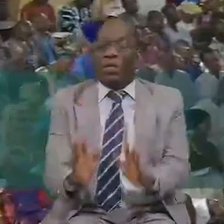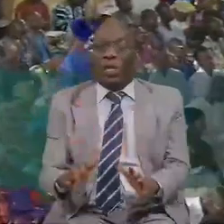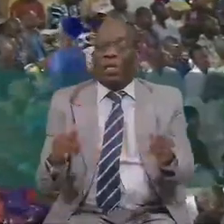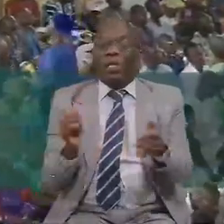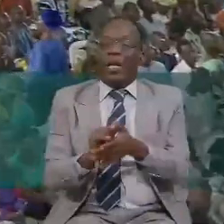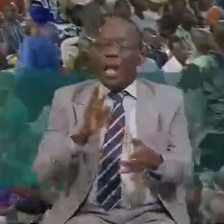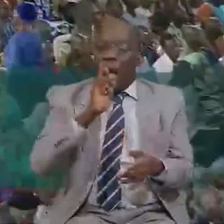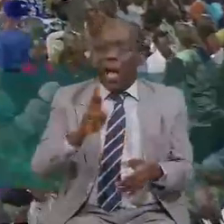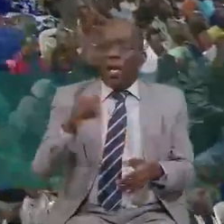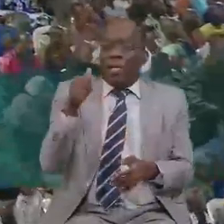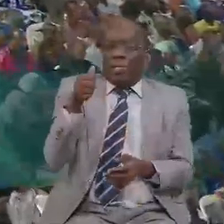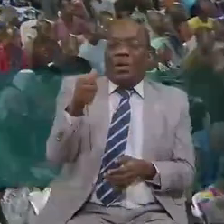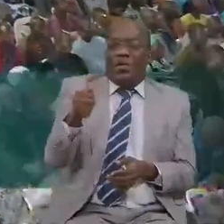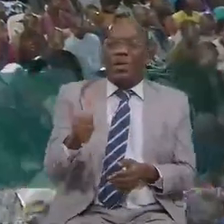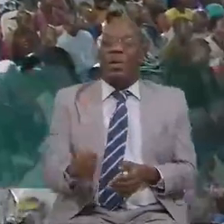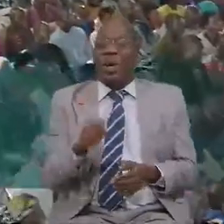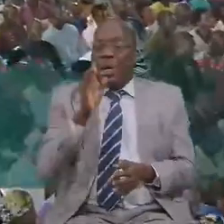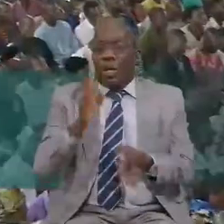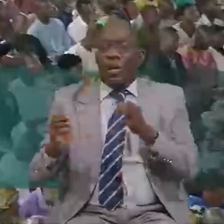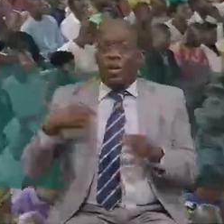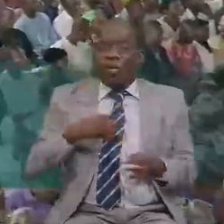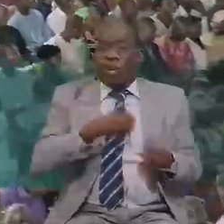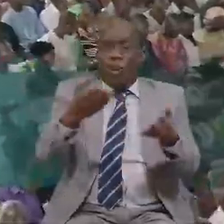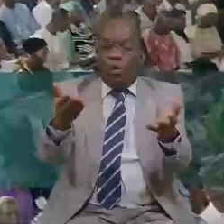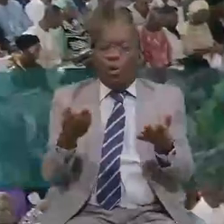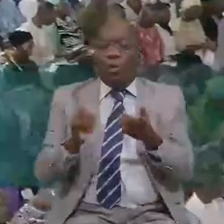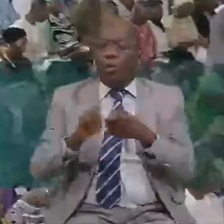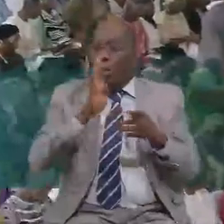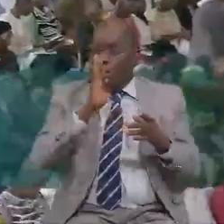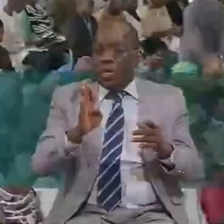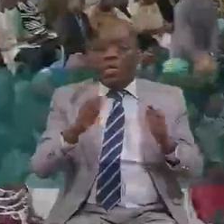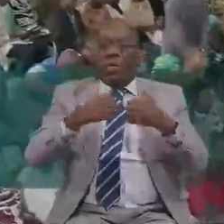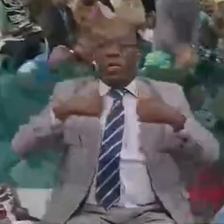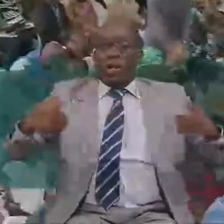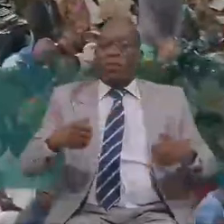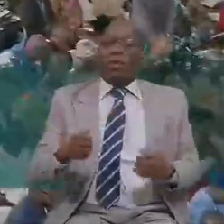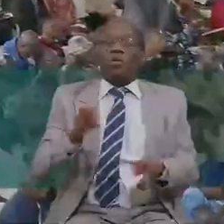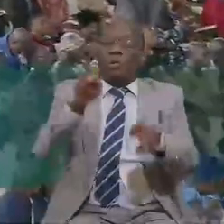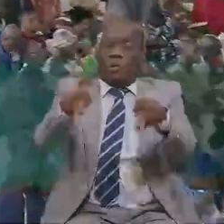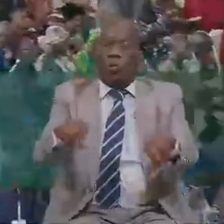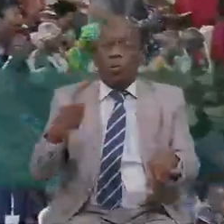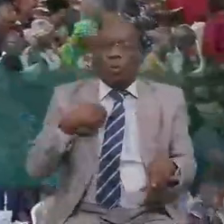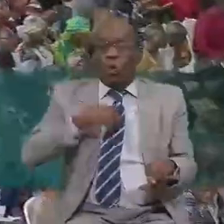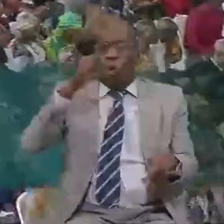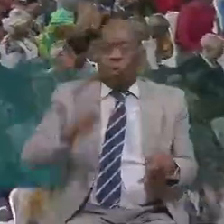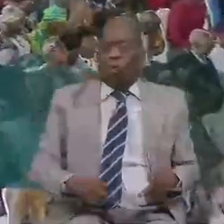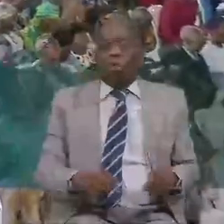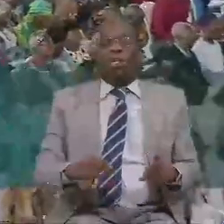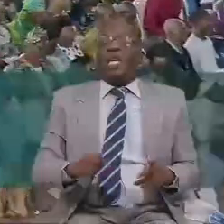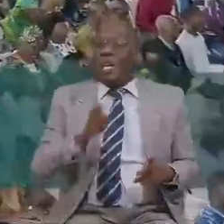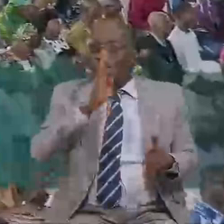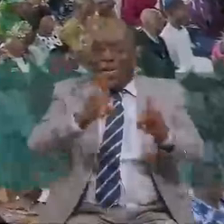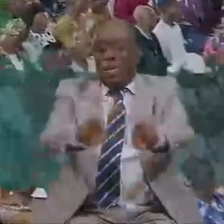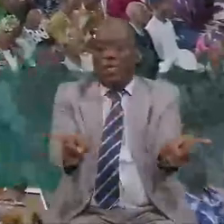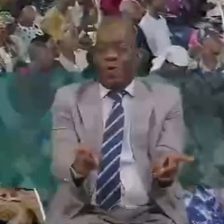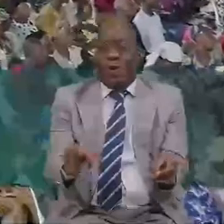nous voulons devenir être des gens distincts, nous devons nous distinguer aussi tous les